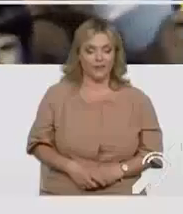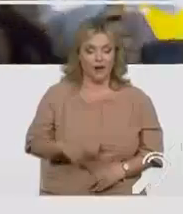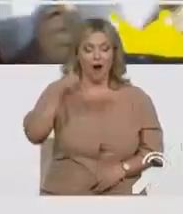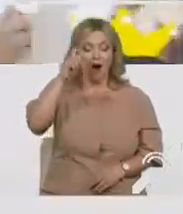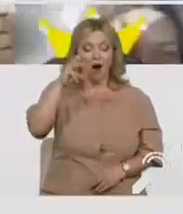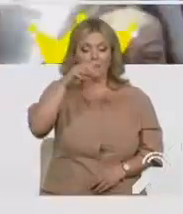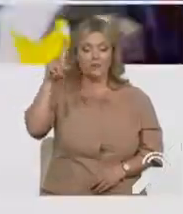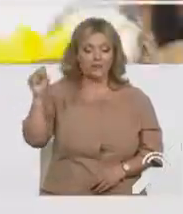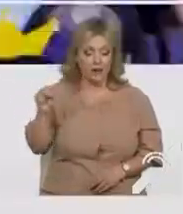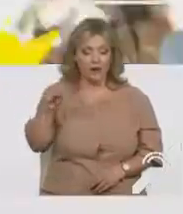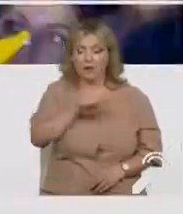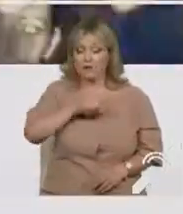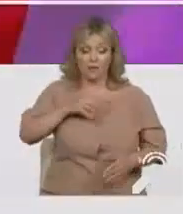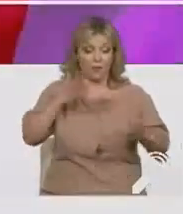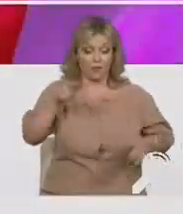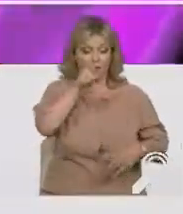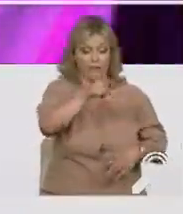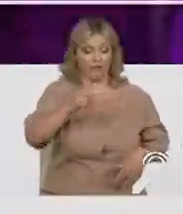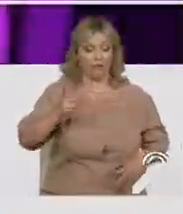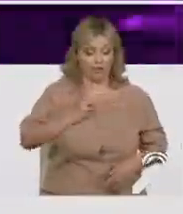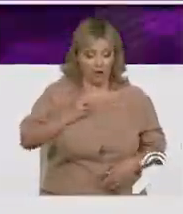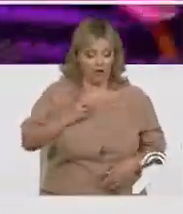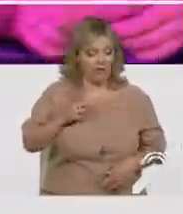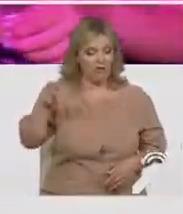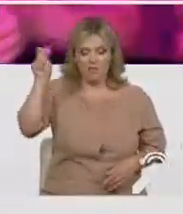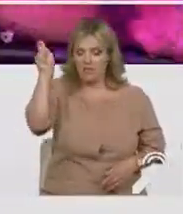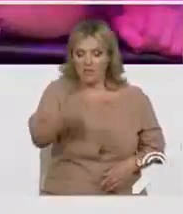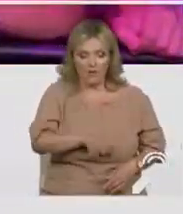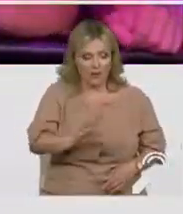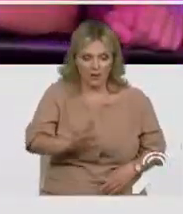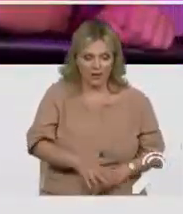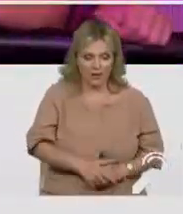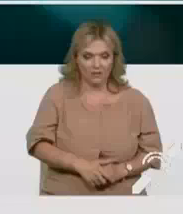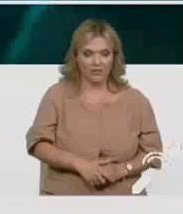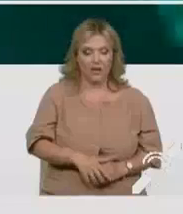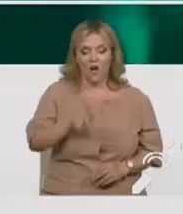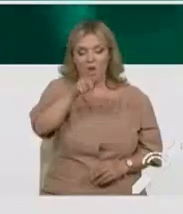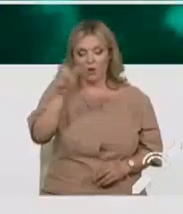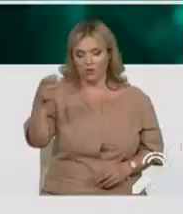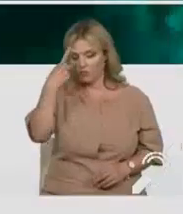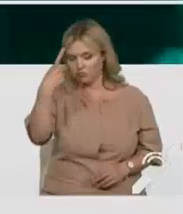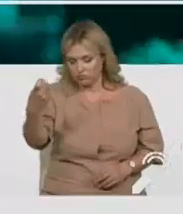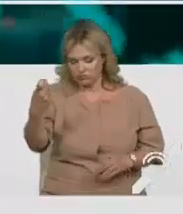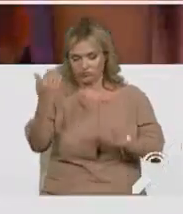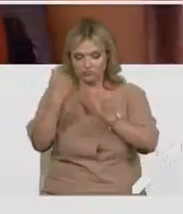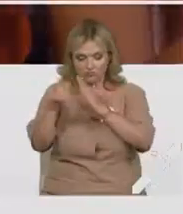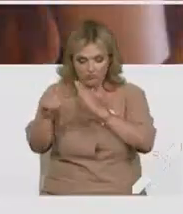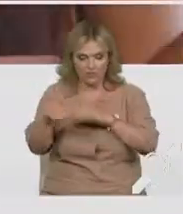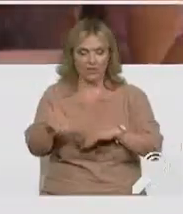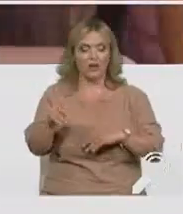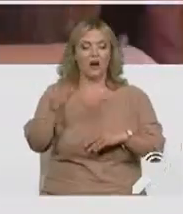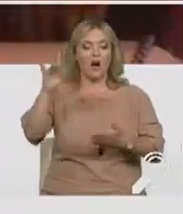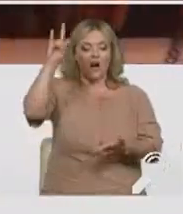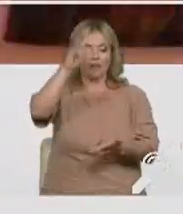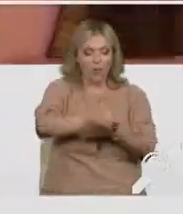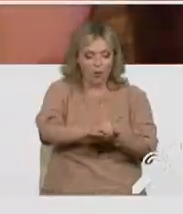Hamza, unul dintre cei mai așteptați artiști, nu a mai venit la festival. Publicul a fost anunțat printr-un mesaj scris că avionul cu care trebuia să